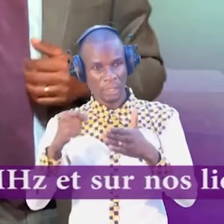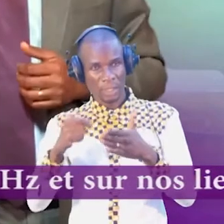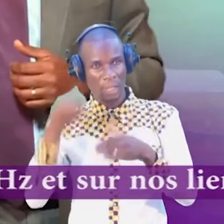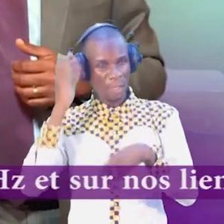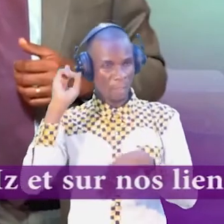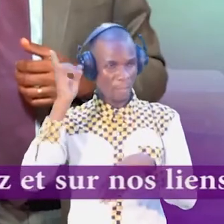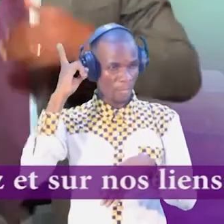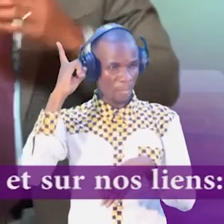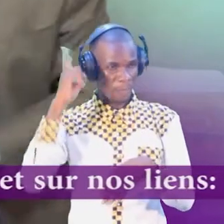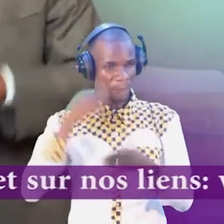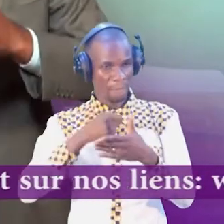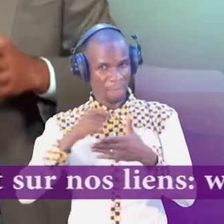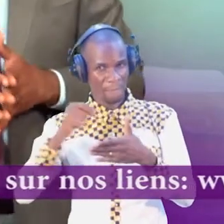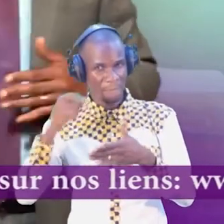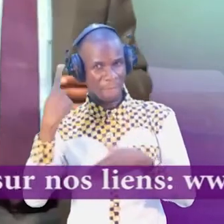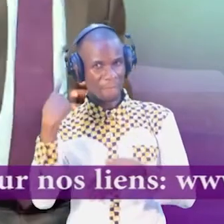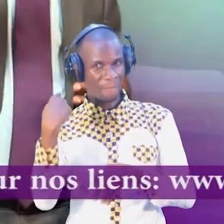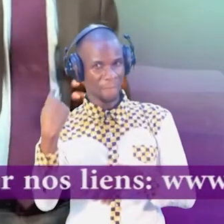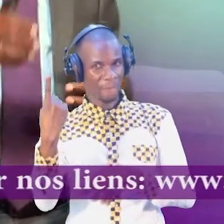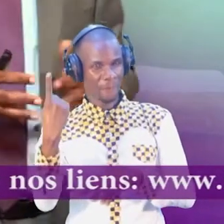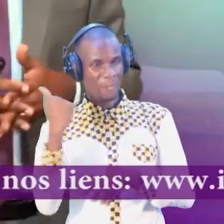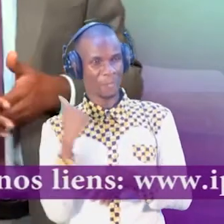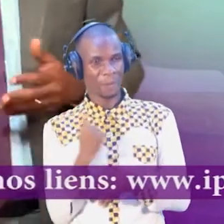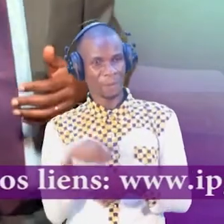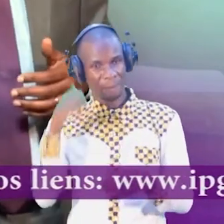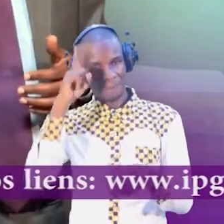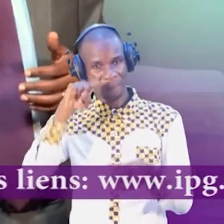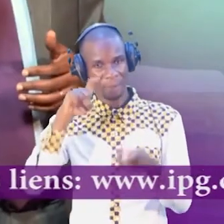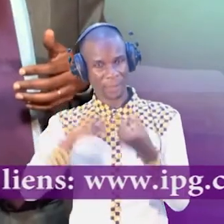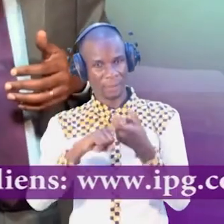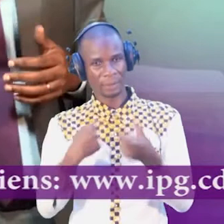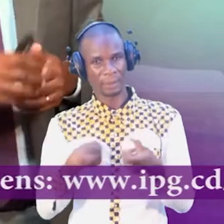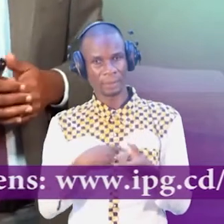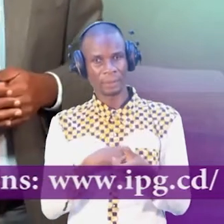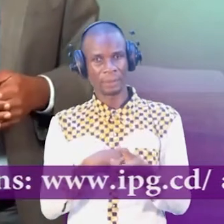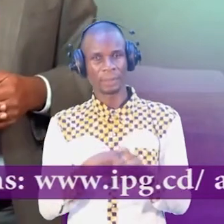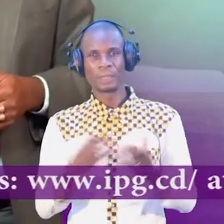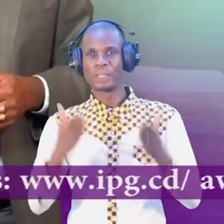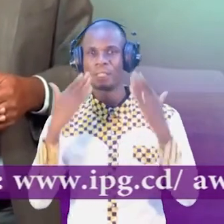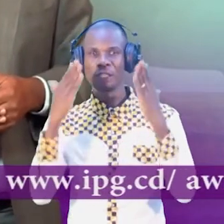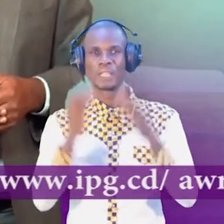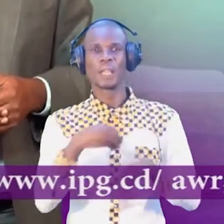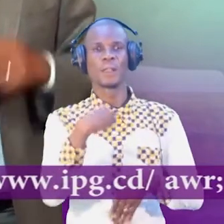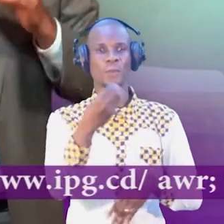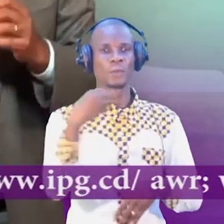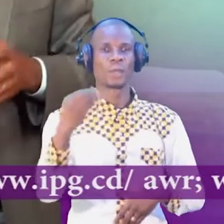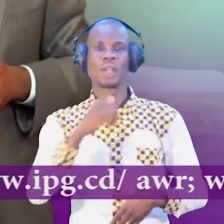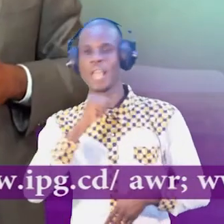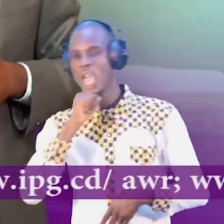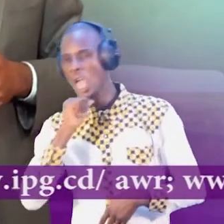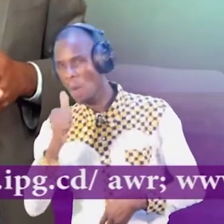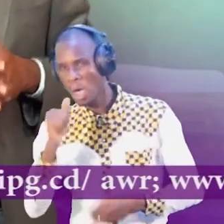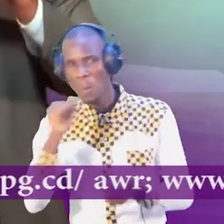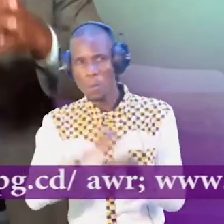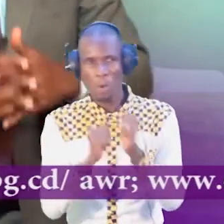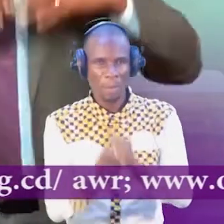kati ya mikalika limpe bakake mibeko oyo zomi ye ayebaki na kokoma yango na